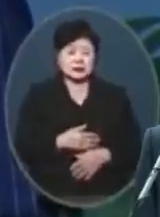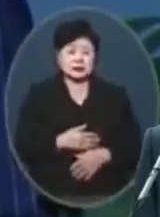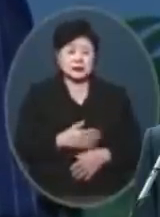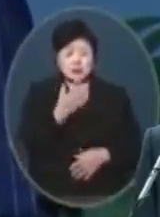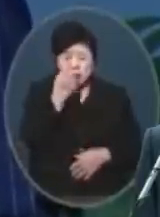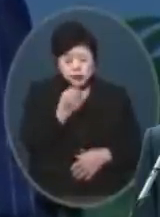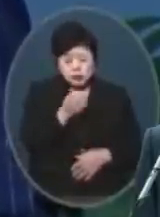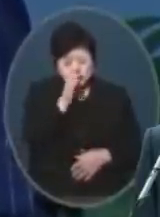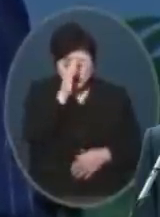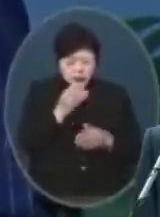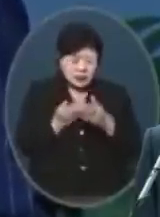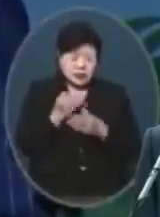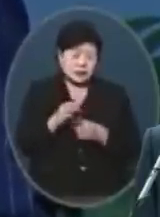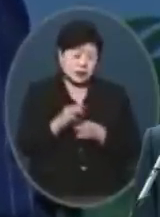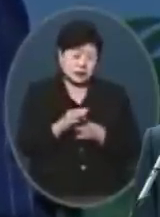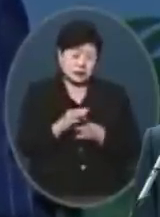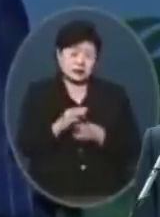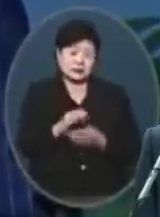우울해지면